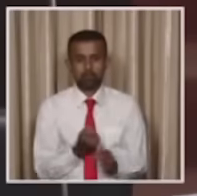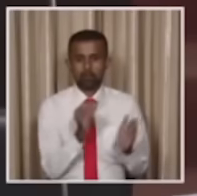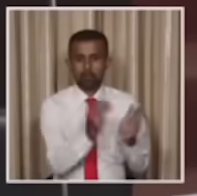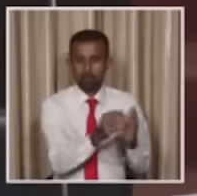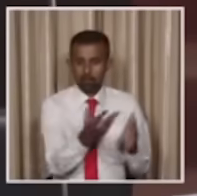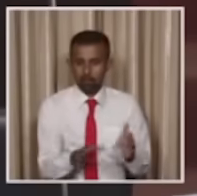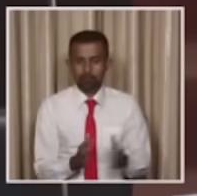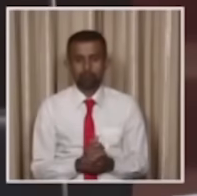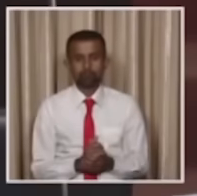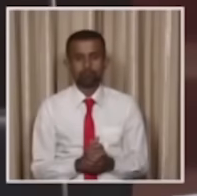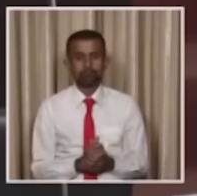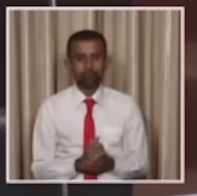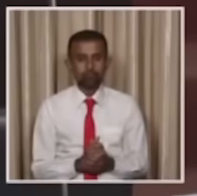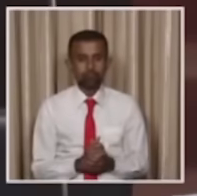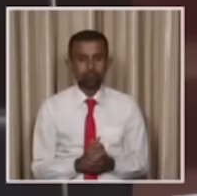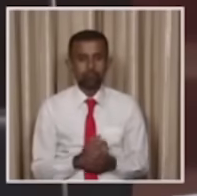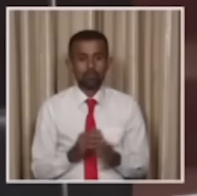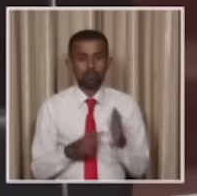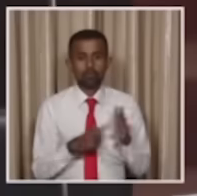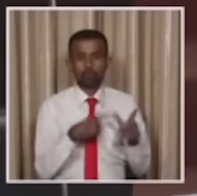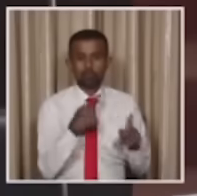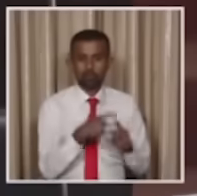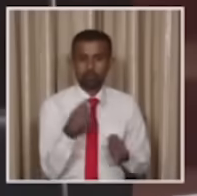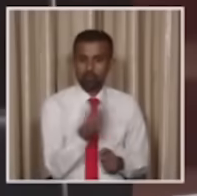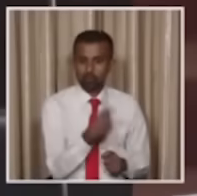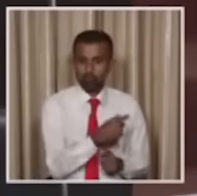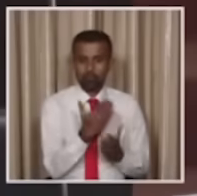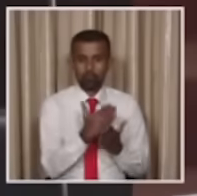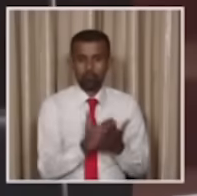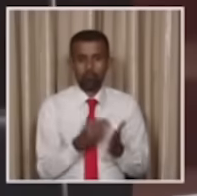තියෙනවා. මං ඉන්කම් ටැක්ස් ගෙවලා තියෙන දාලා තියෙනවා. මම